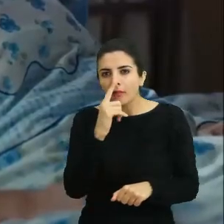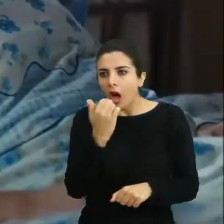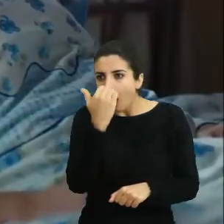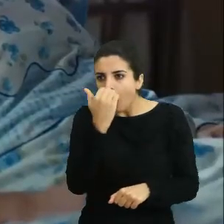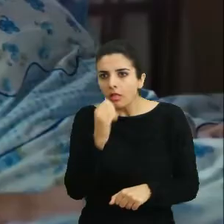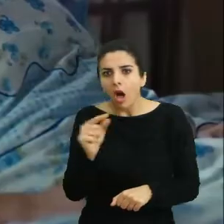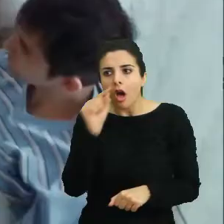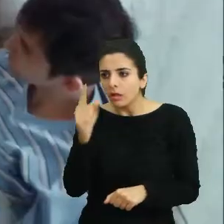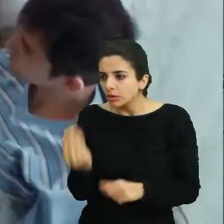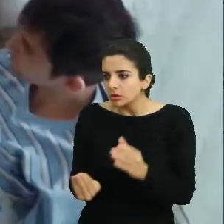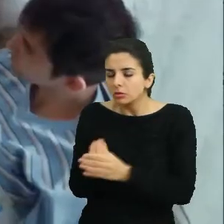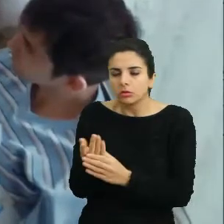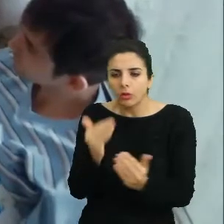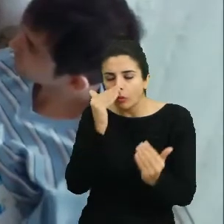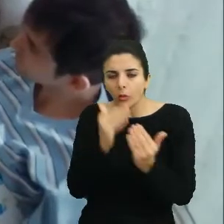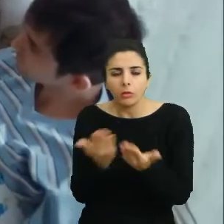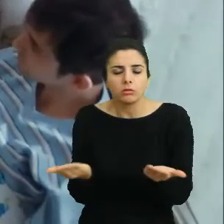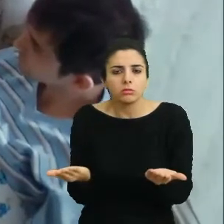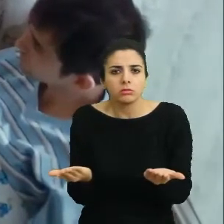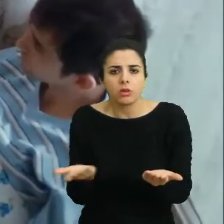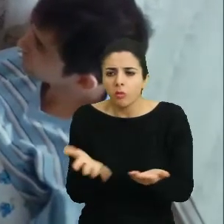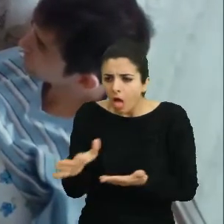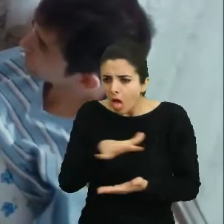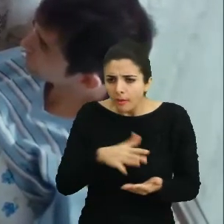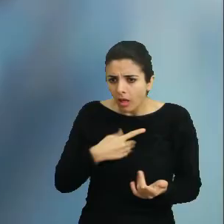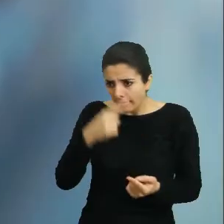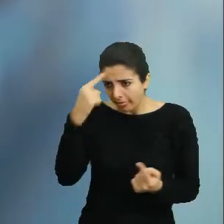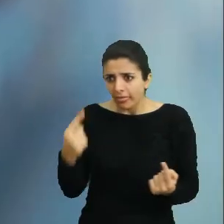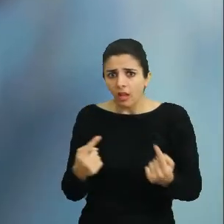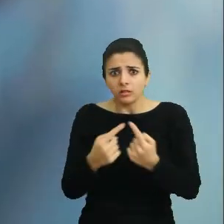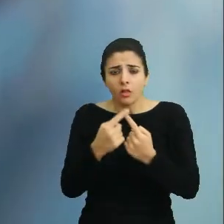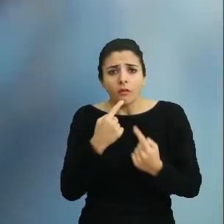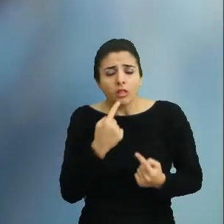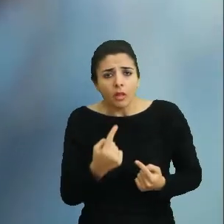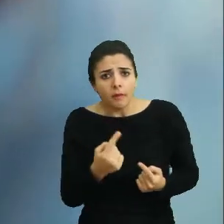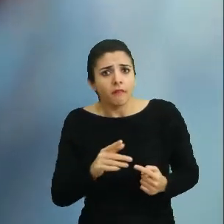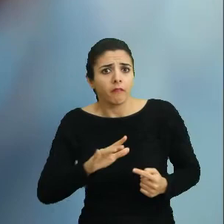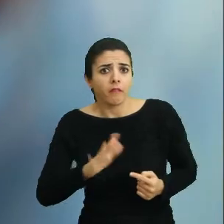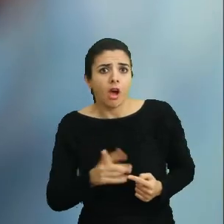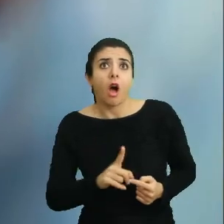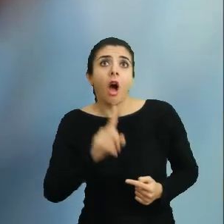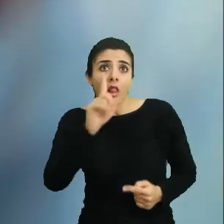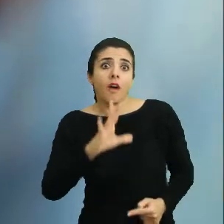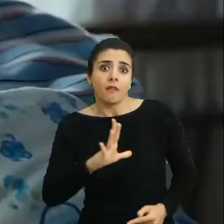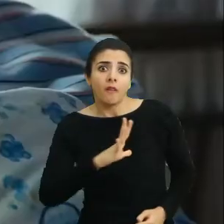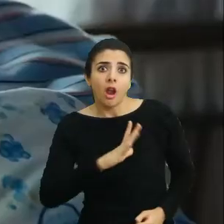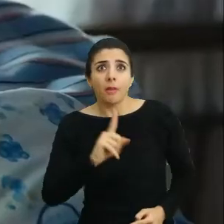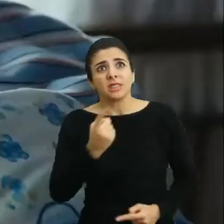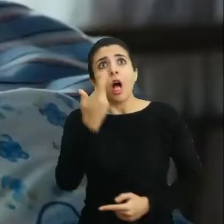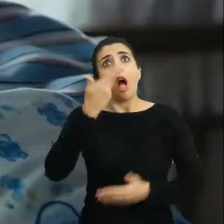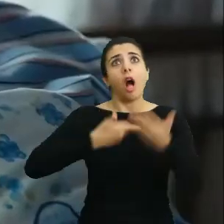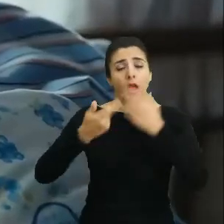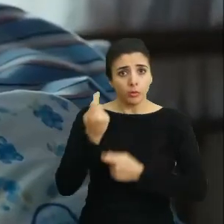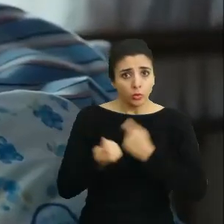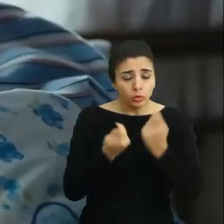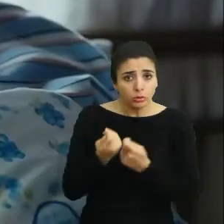çıkıyor. E şimdi bütün bunlar bir tesadüf mü? Yoksa Allah var ve bana bir şey mi anlatmak istiyor